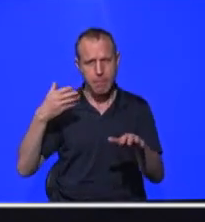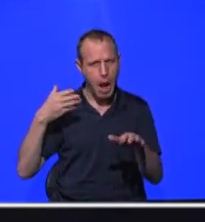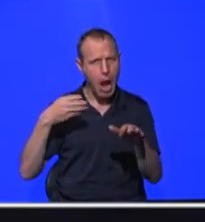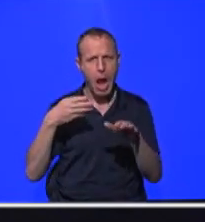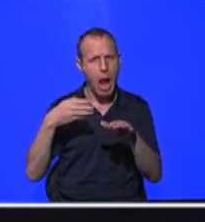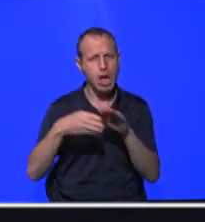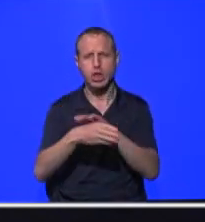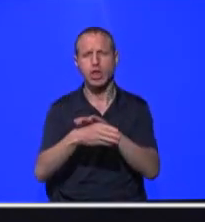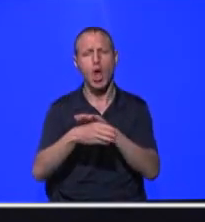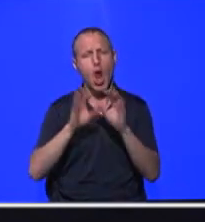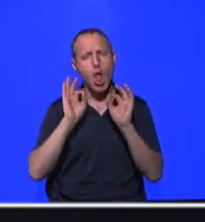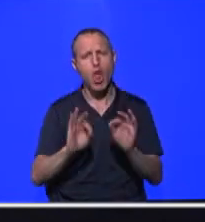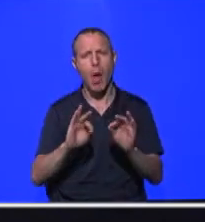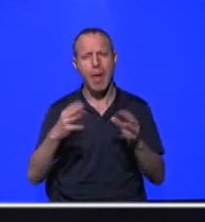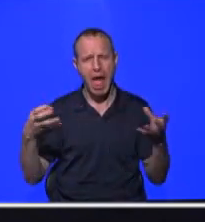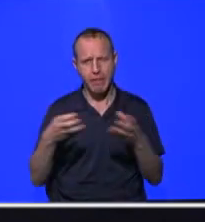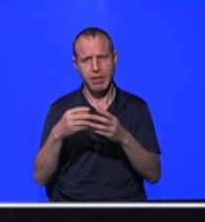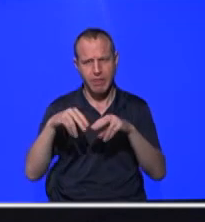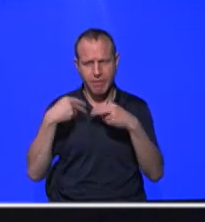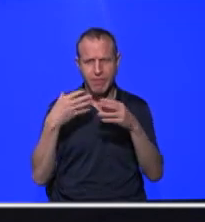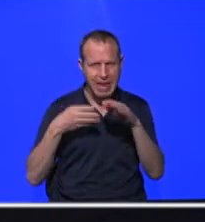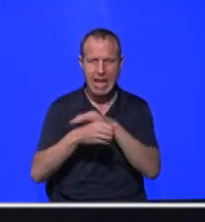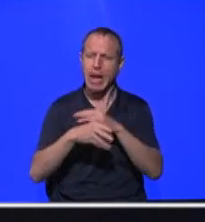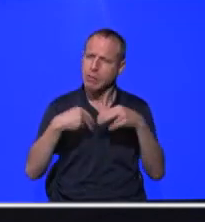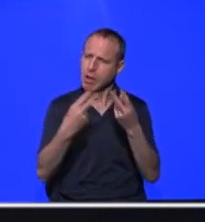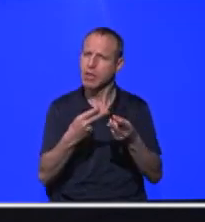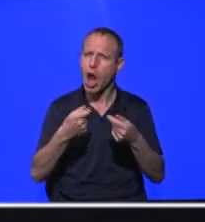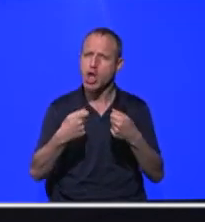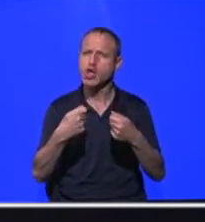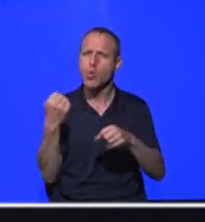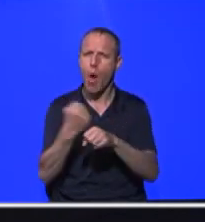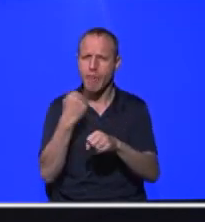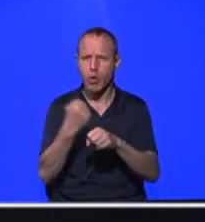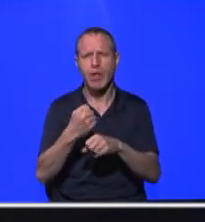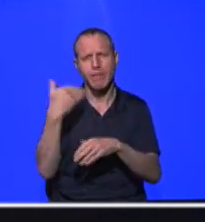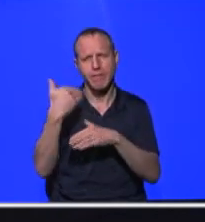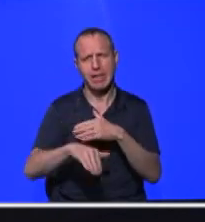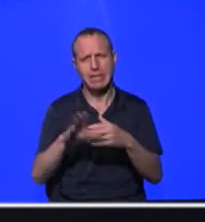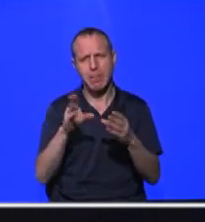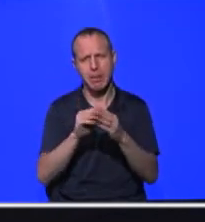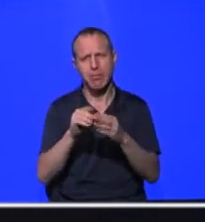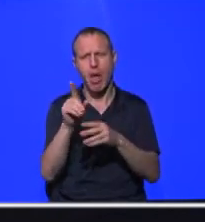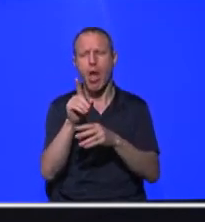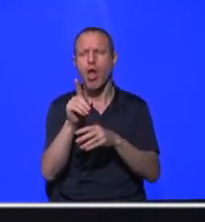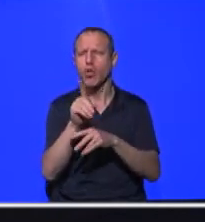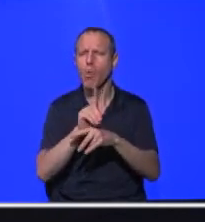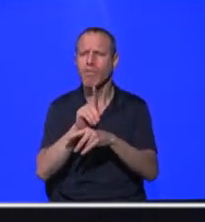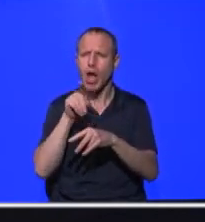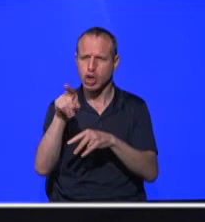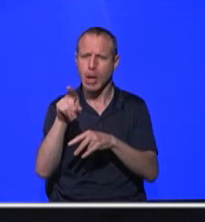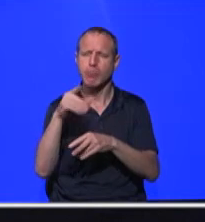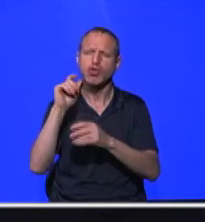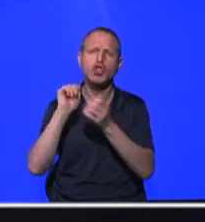לנורמה החברתית ולהיכנס בחזרה ולהיכנס לשוק העבודה ולסיים עם הסאגה הזאת שהם שילמו עליה,